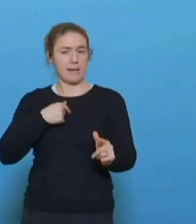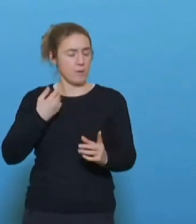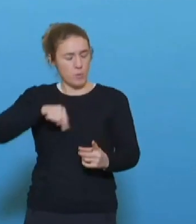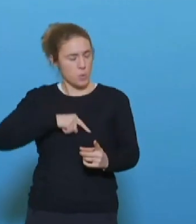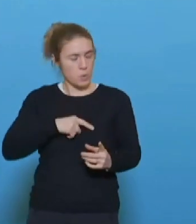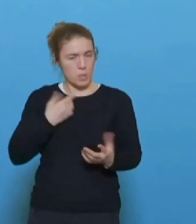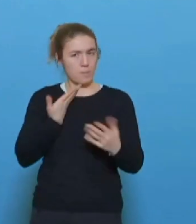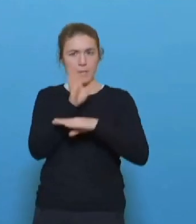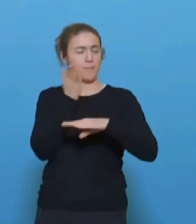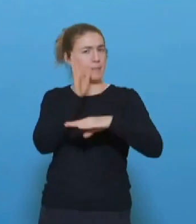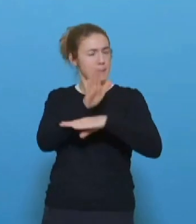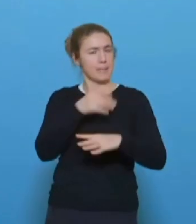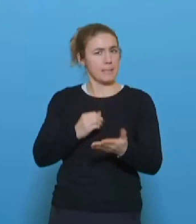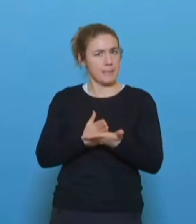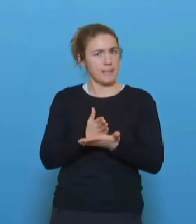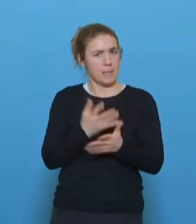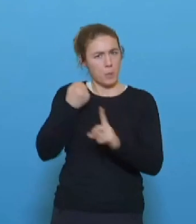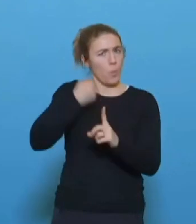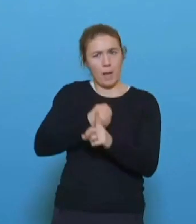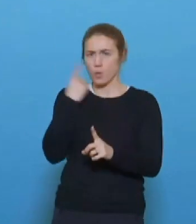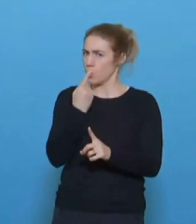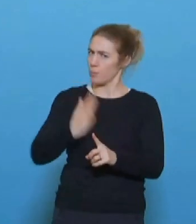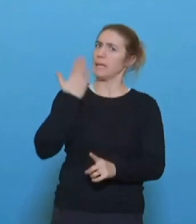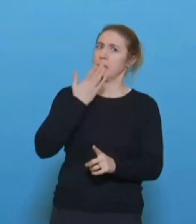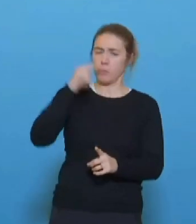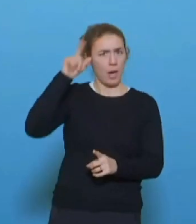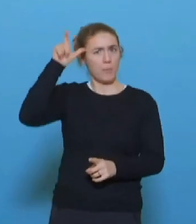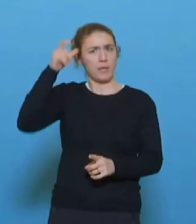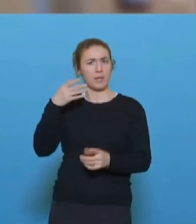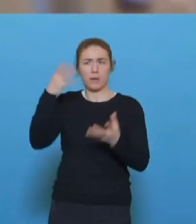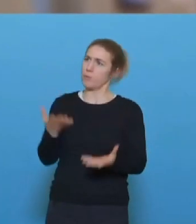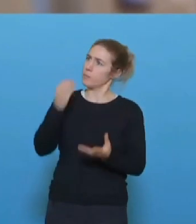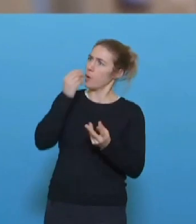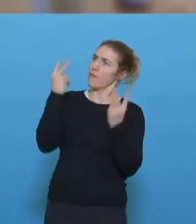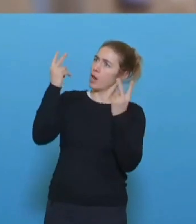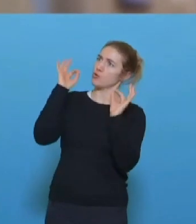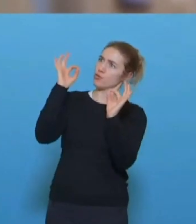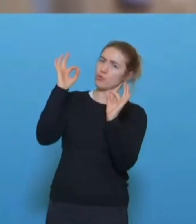là pour vous les rappeler et surtout pour les combattre parce que notre République mérite un peu mieux que ça.